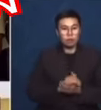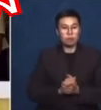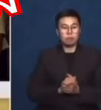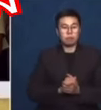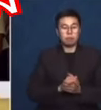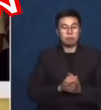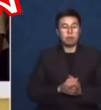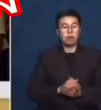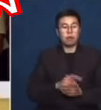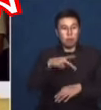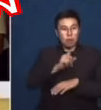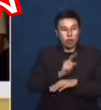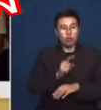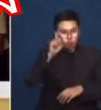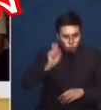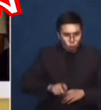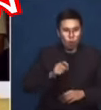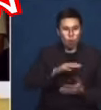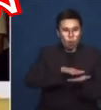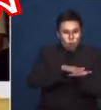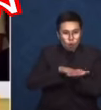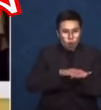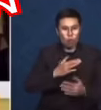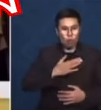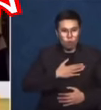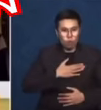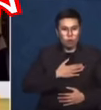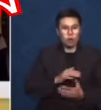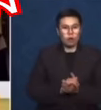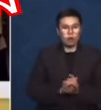ก็มาขอโทษผมว่าท่